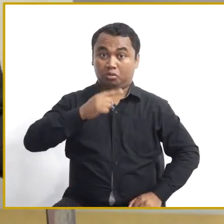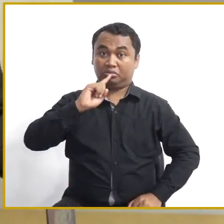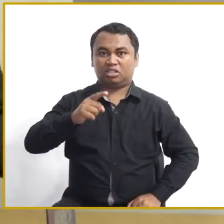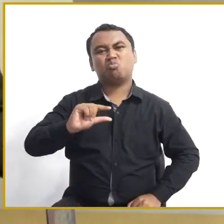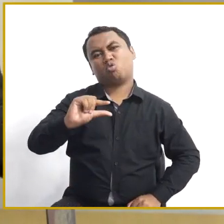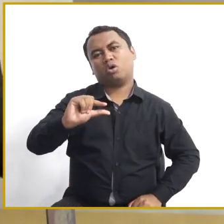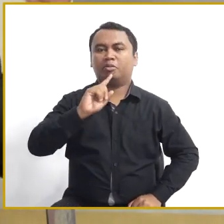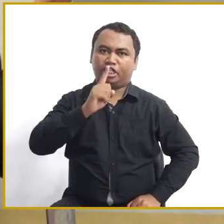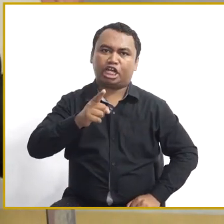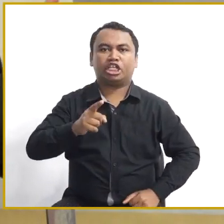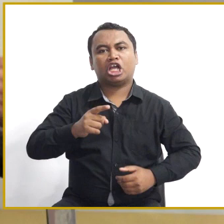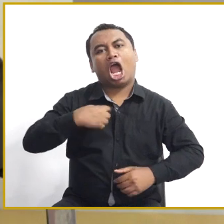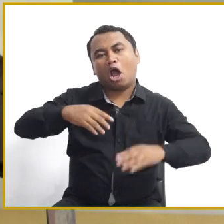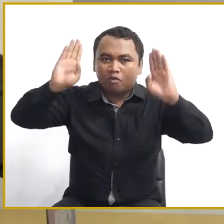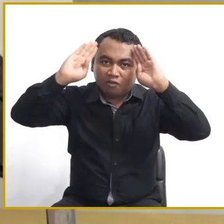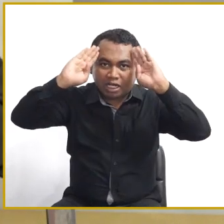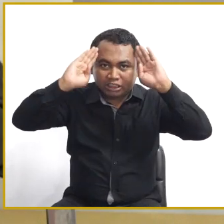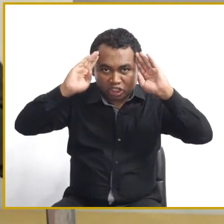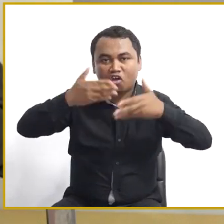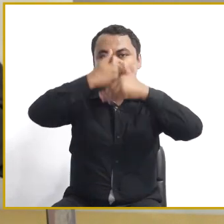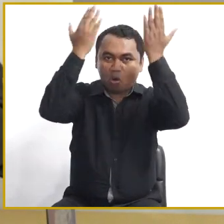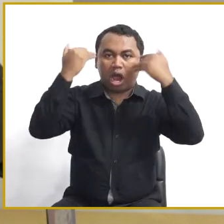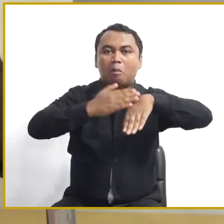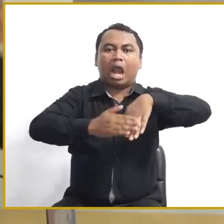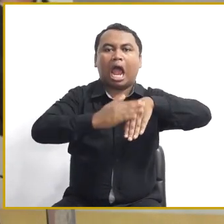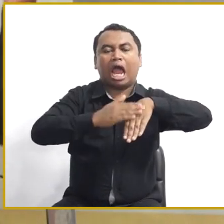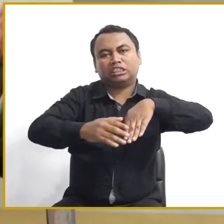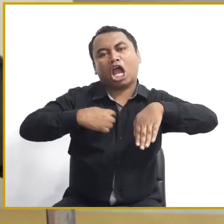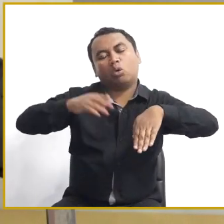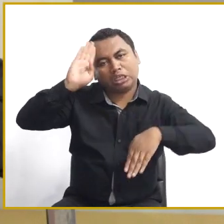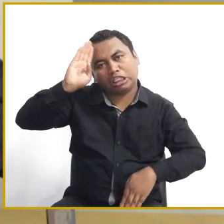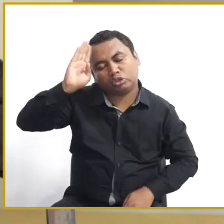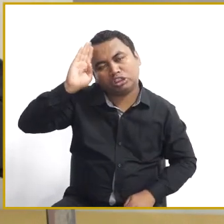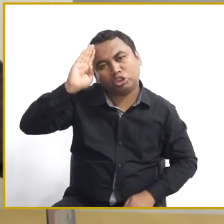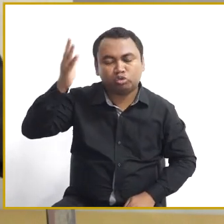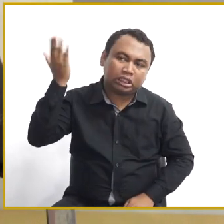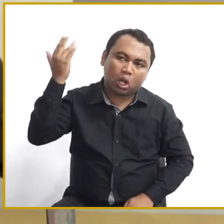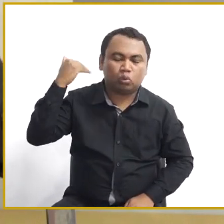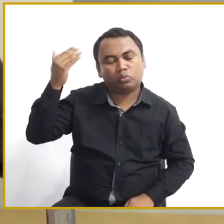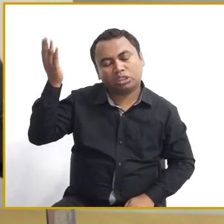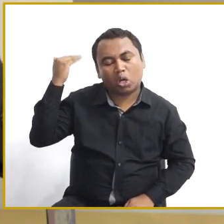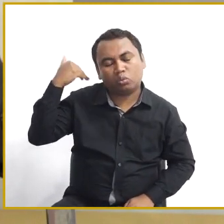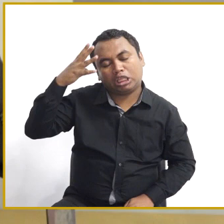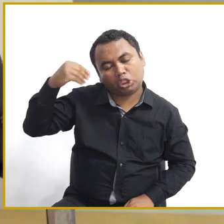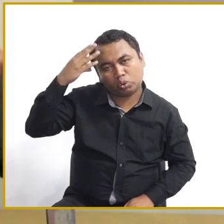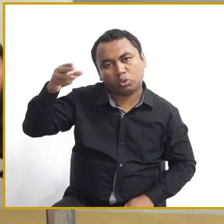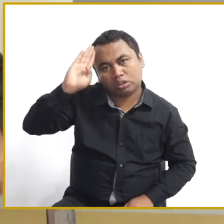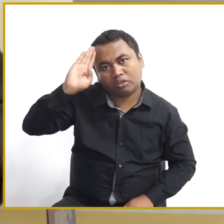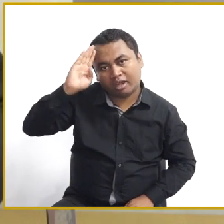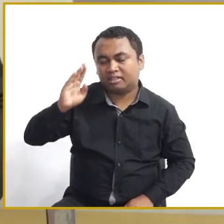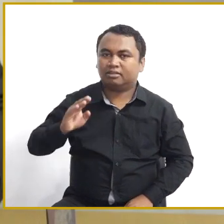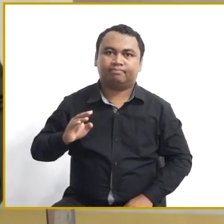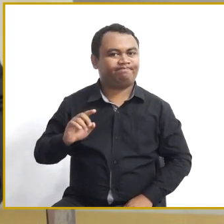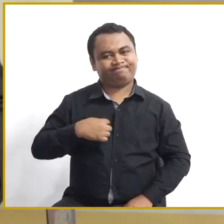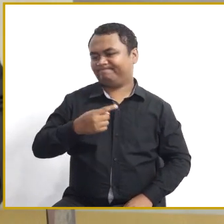vahoaka malagasy fa dia adino ihany ny fahadisoana izay nafitako tany aloha fa dia aloha ny ho avy ny jerena. Ah, zay